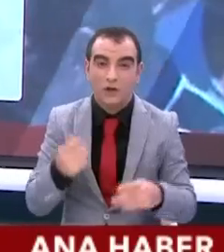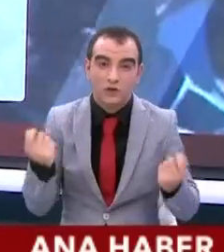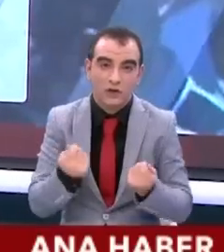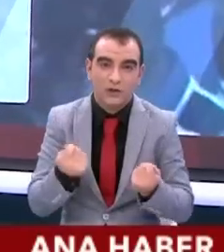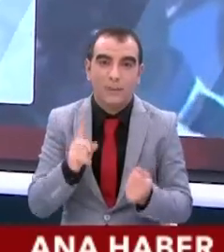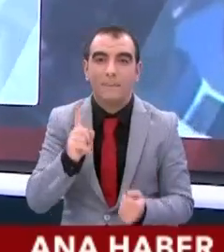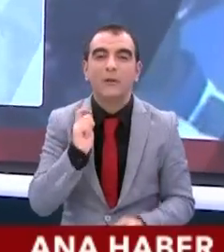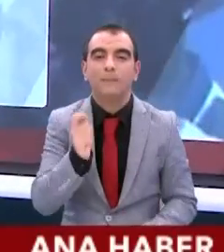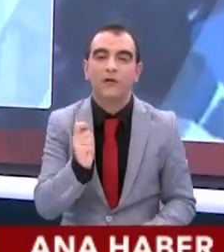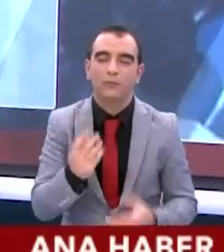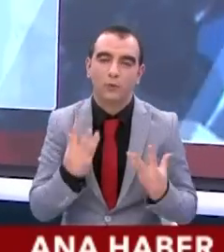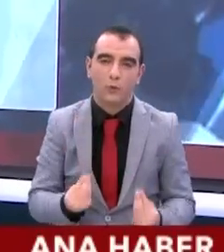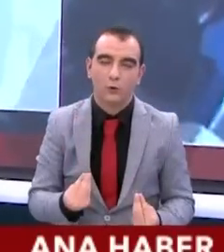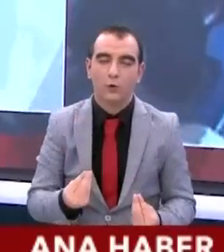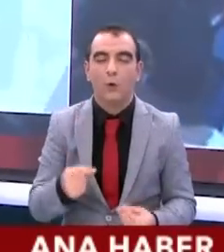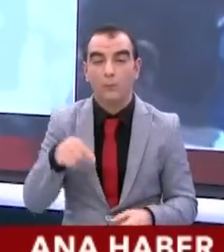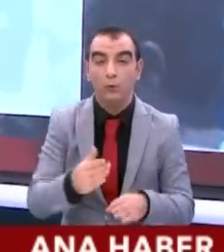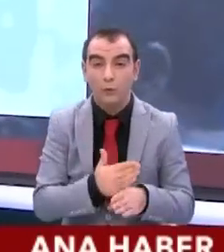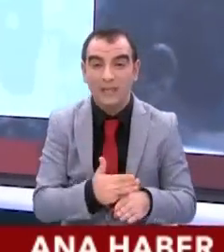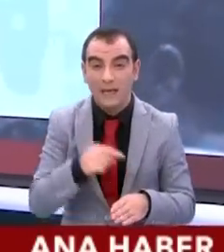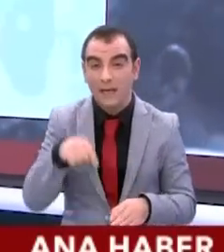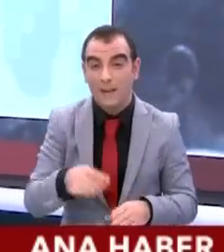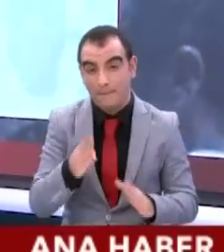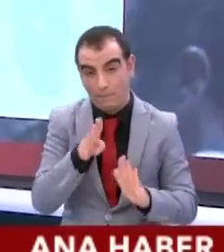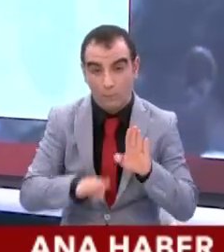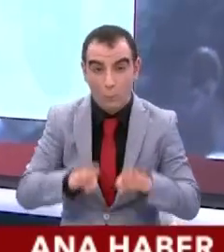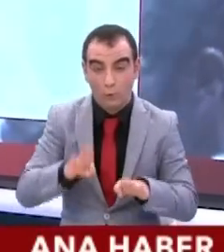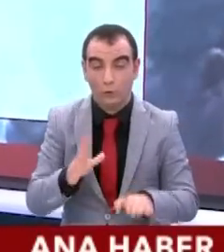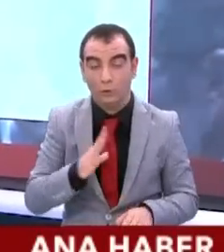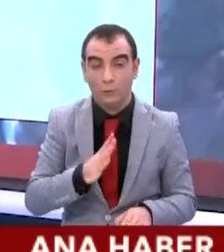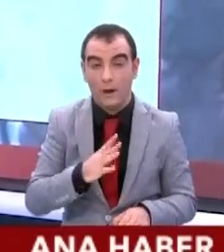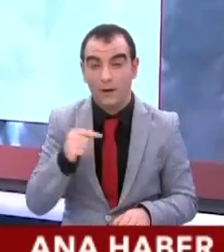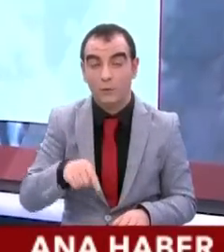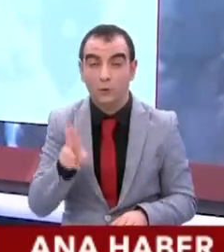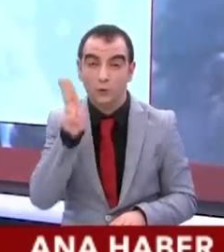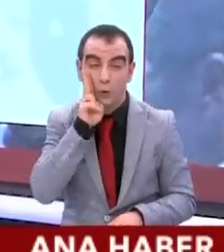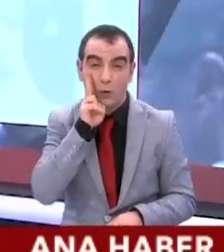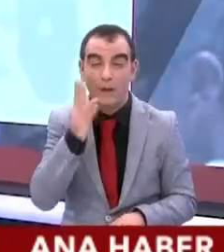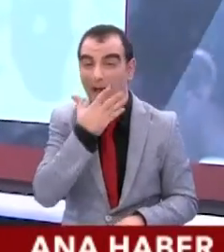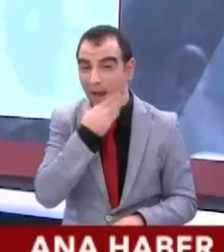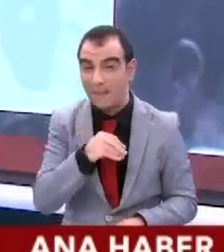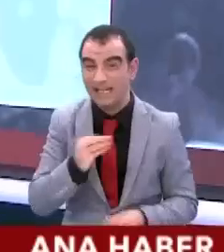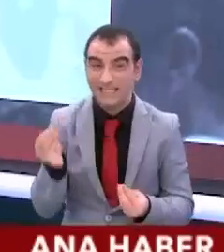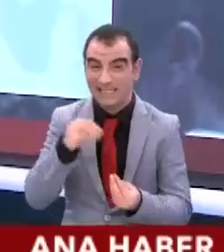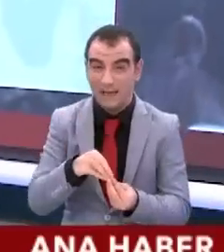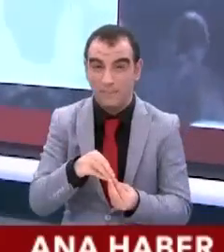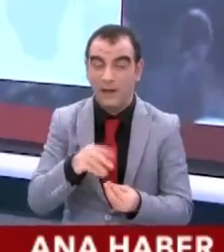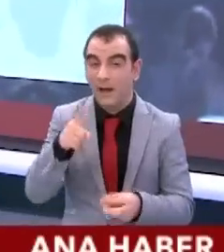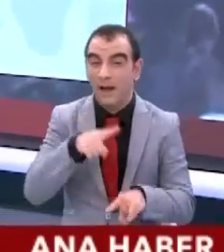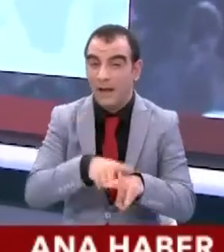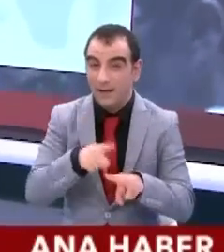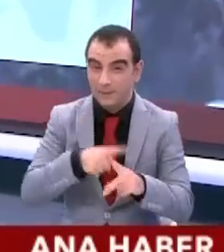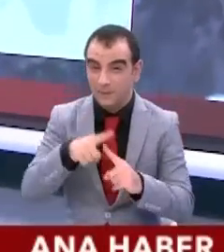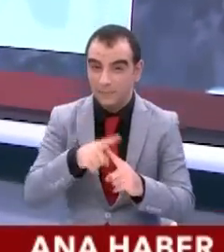bir zorunluluk haline geliyor dolayısıyla bir de işin bu boyutu var Ayrıca Eee son emeklilik zamlarının eyt'ye